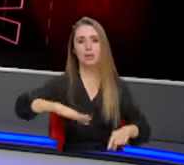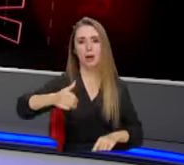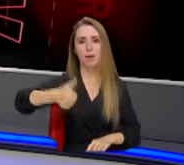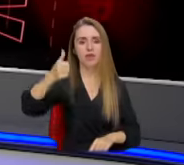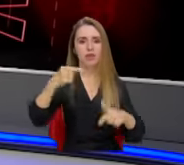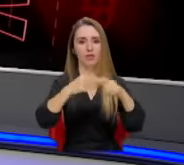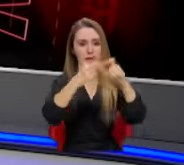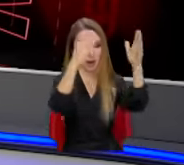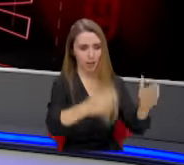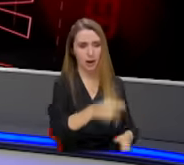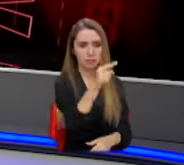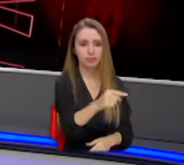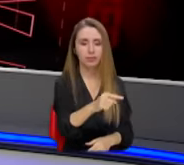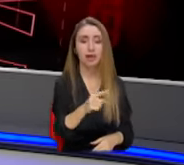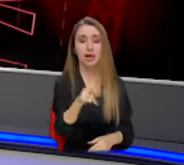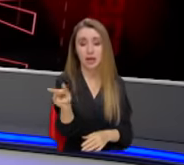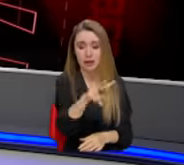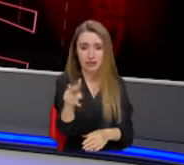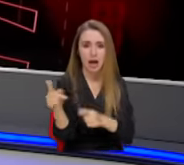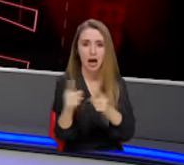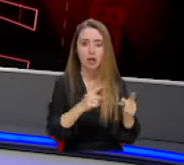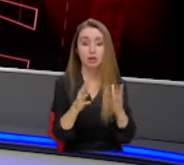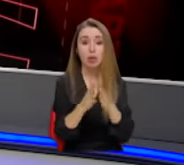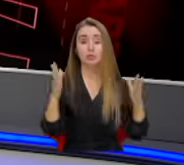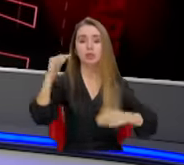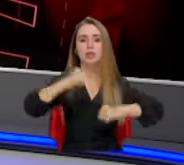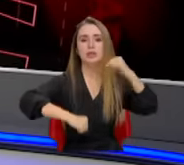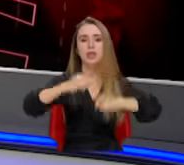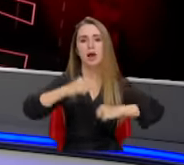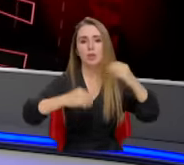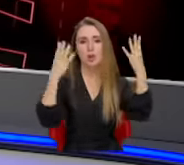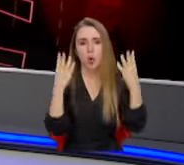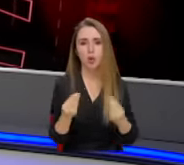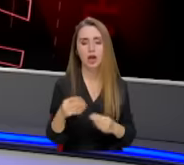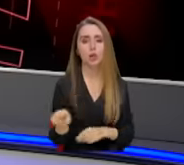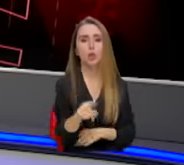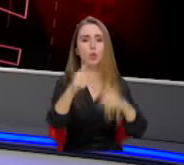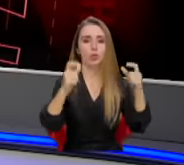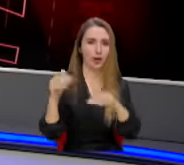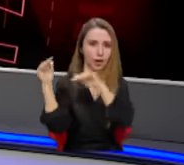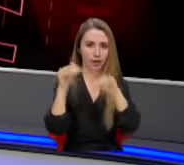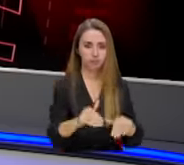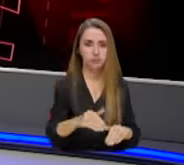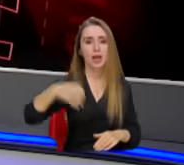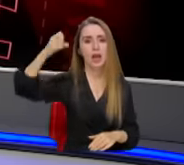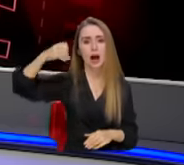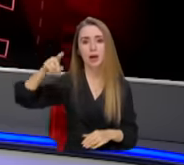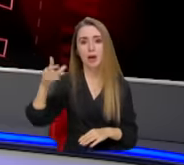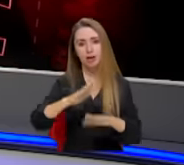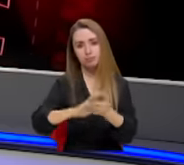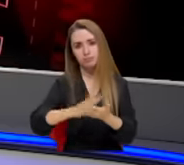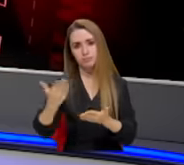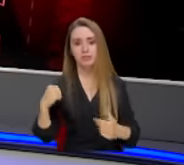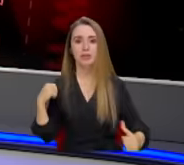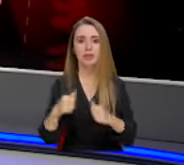Başkanı Fatih Erbakan, iki parti arasında en büyük rekabetin yaşandığı Şanlıurfa'daydı. AK Parti'den ayrılarak